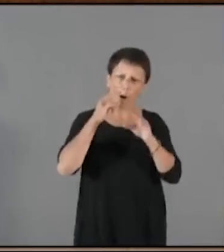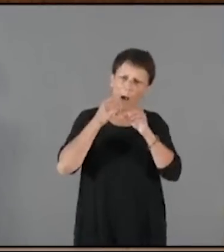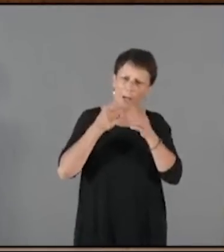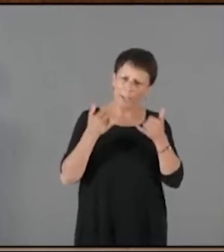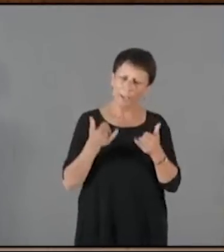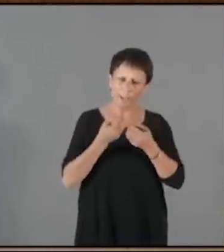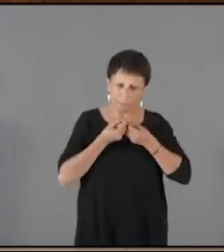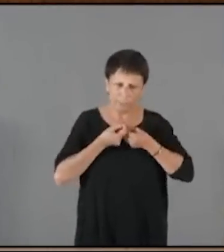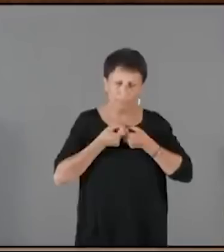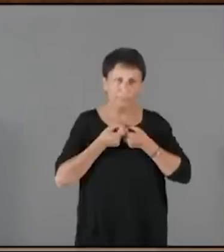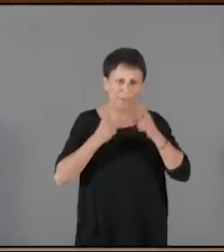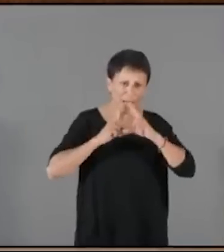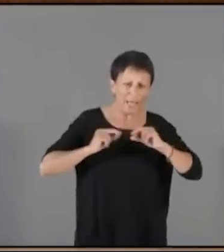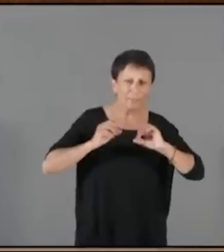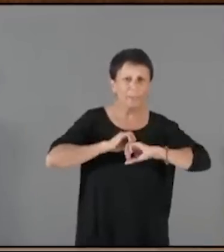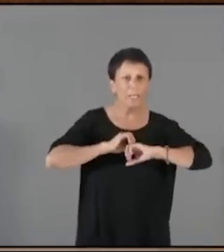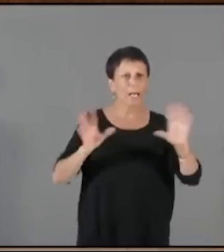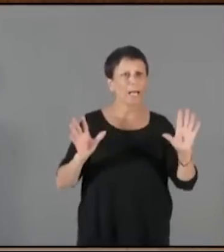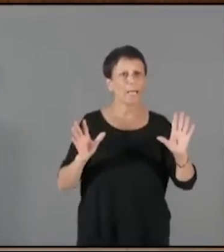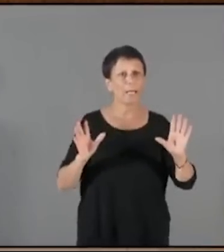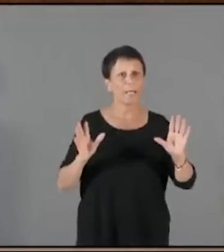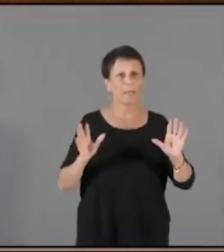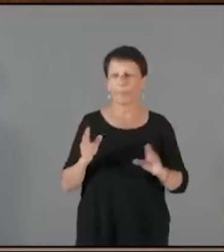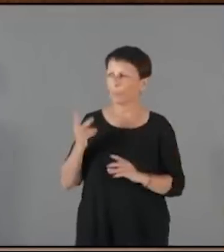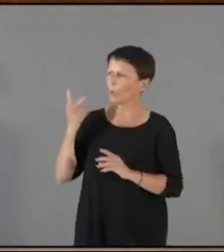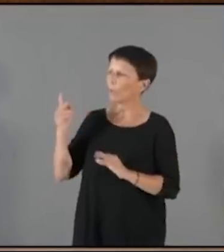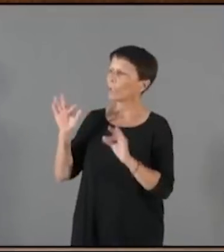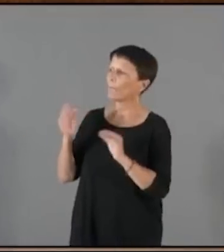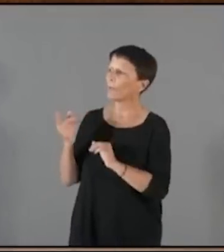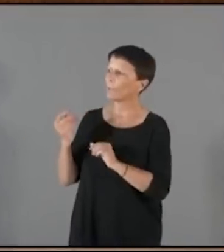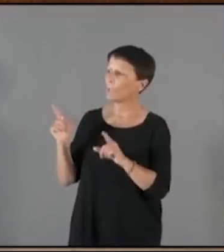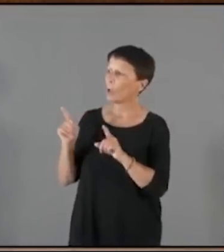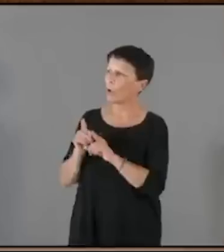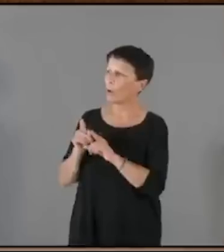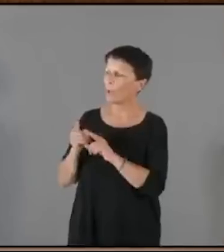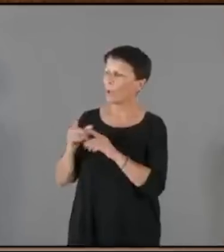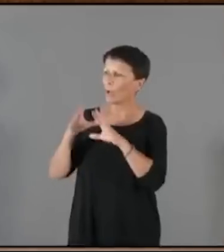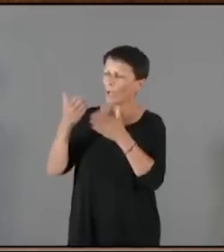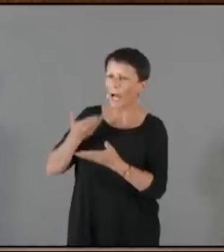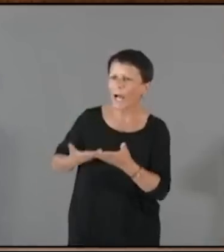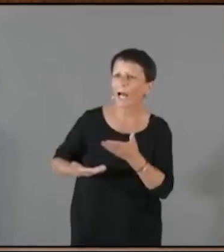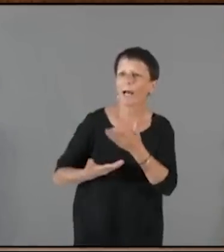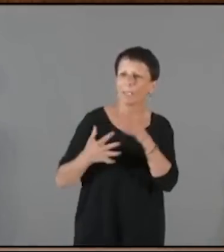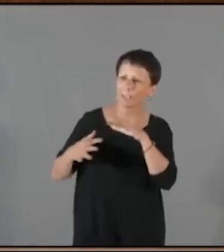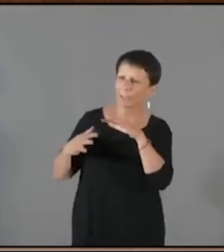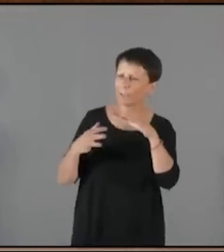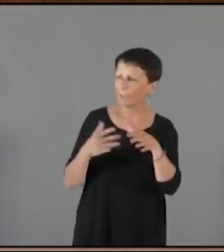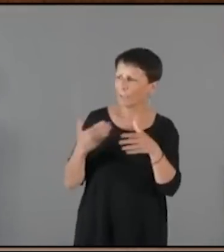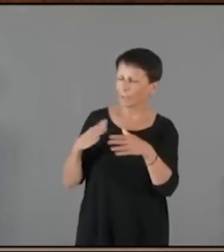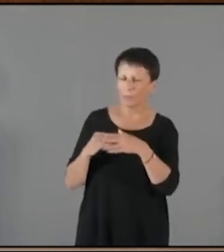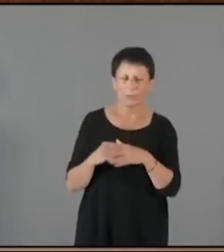exposé. Au-delà de l'aspect financier, votre décision d'accélérer le grand remplacement contribue gravement. Mais c'est pas